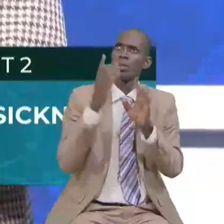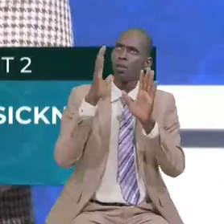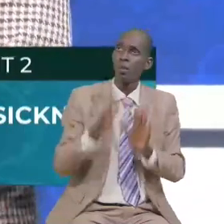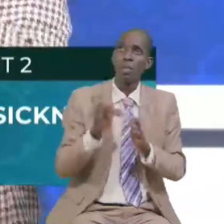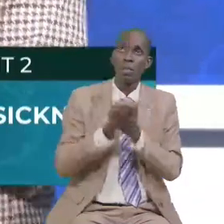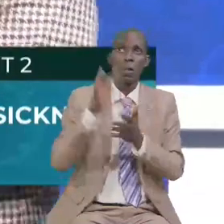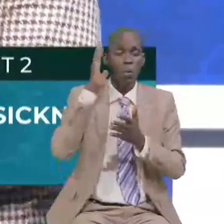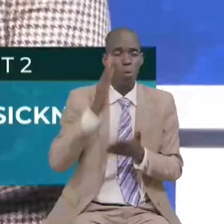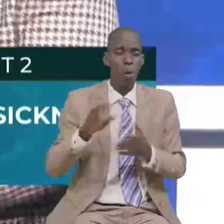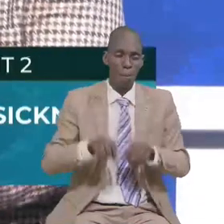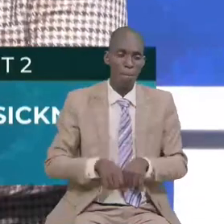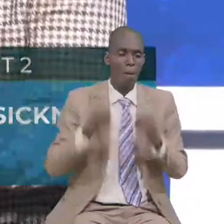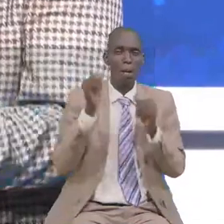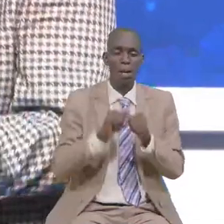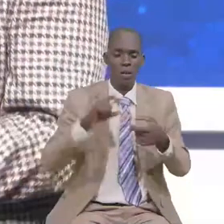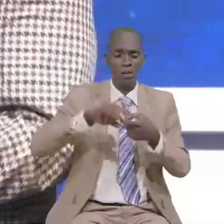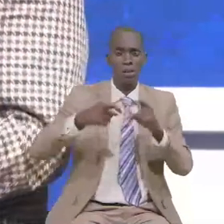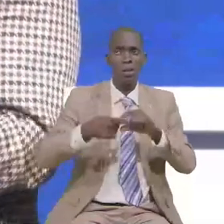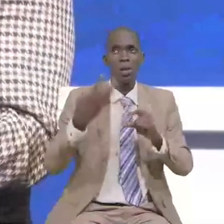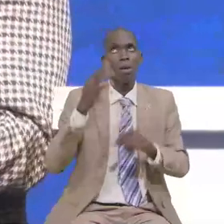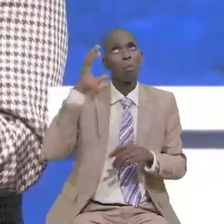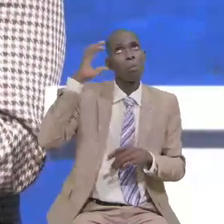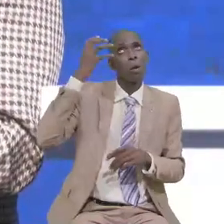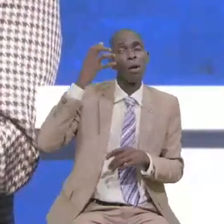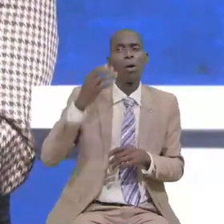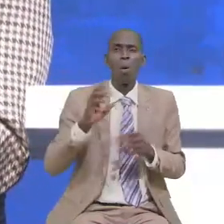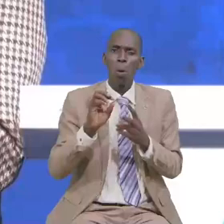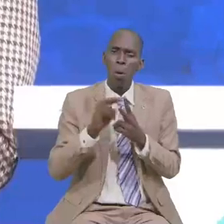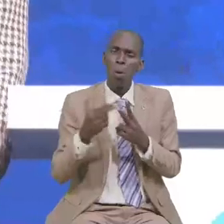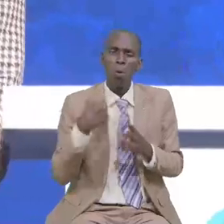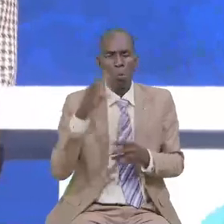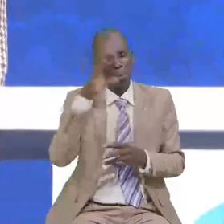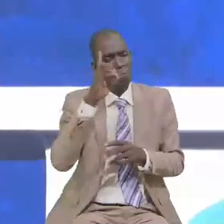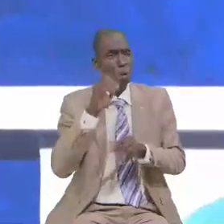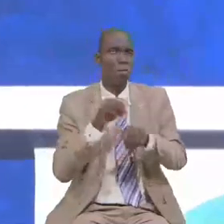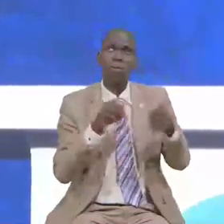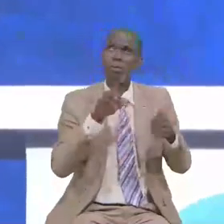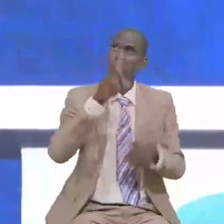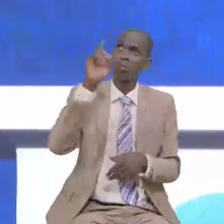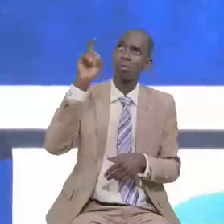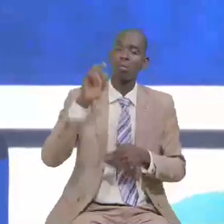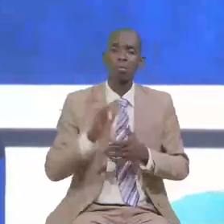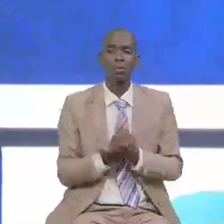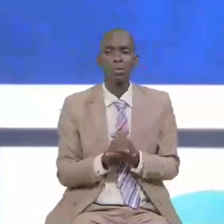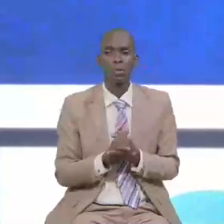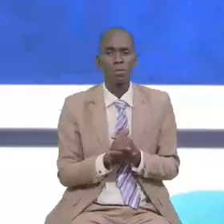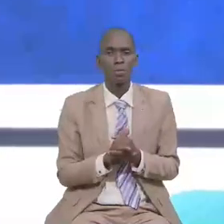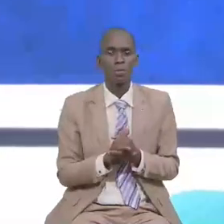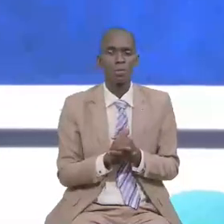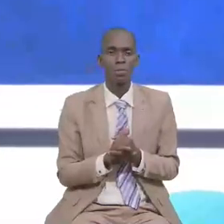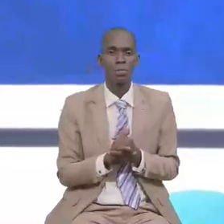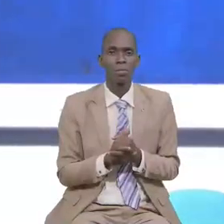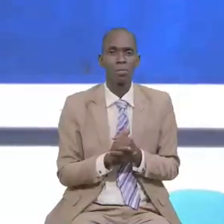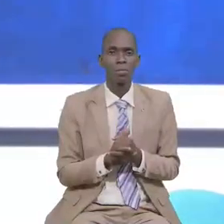libérateur qui va briser toute chaîne de folie ou devons-nous en attendre un autre?